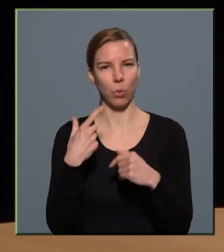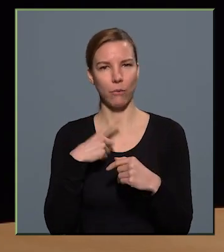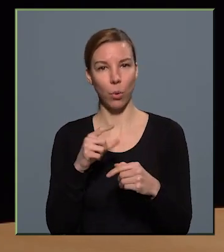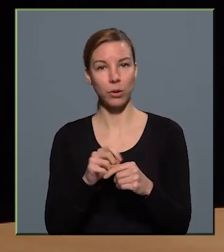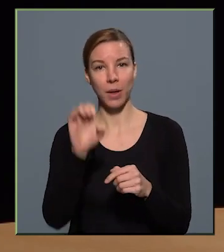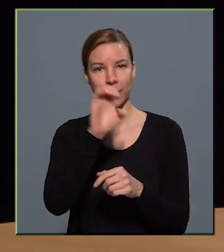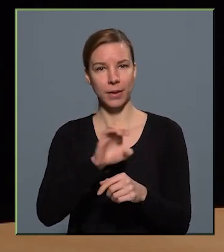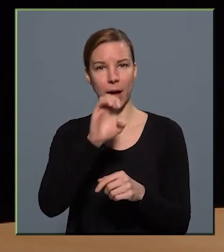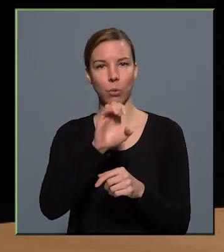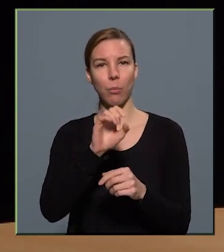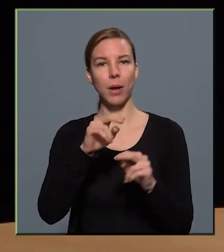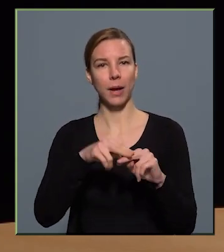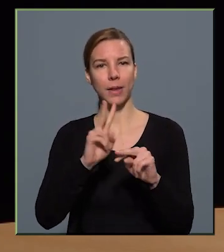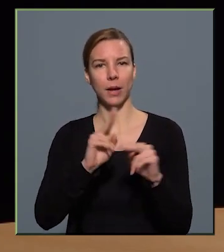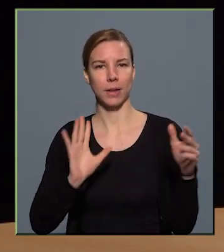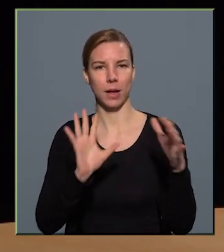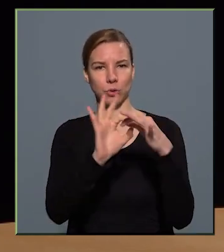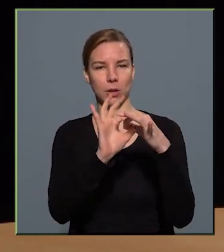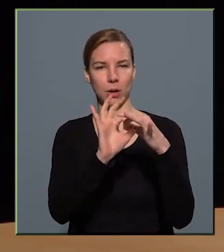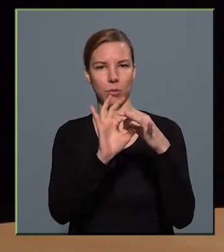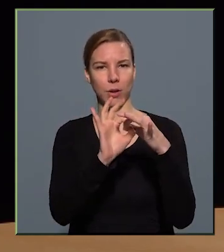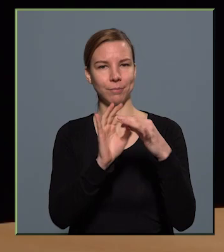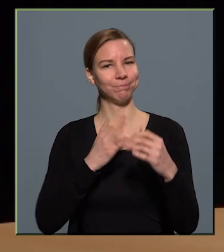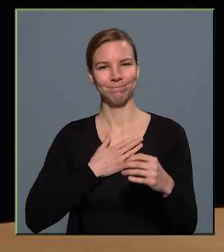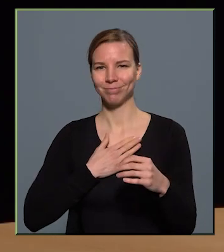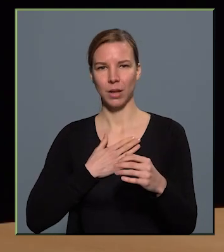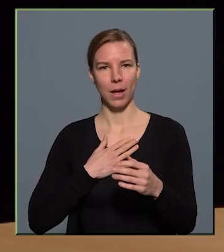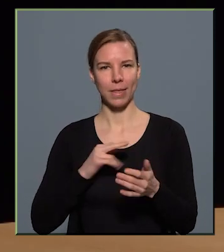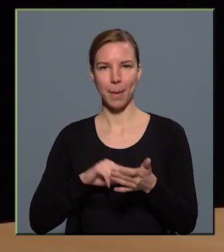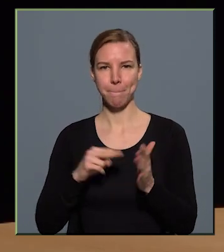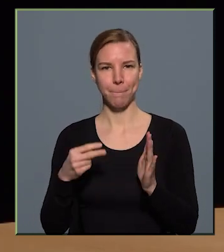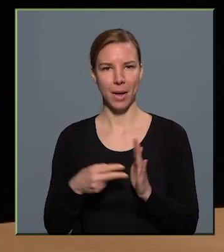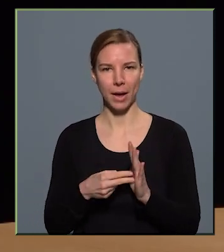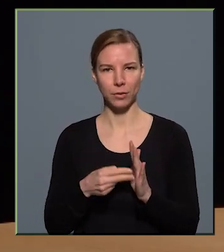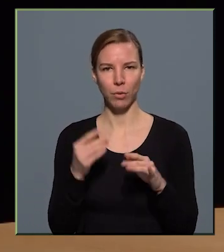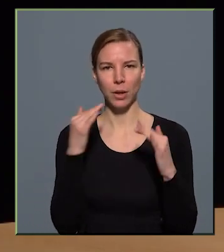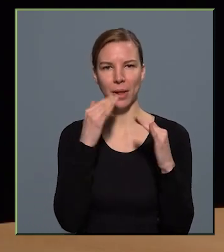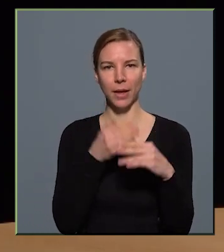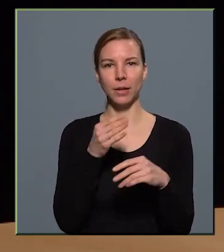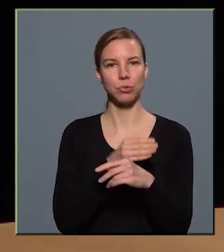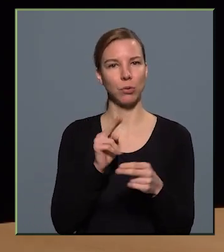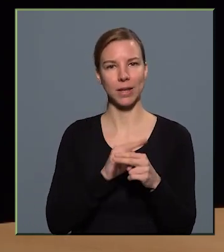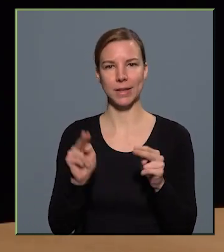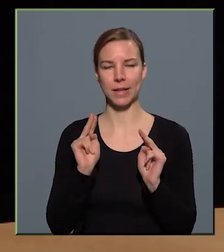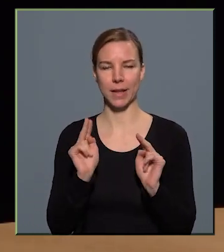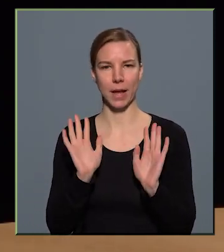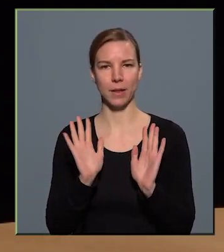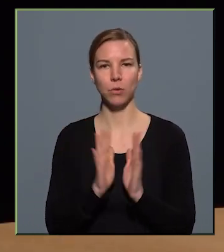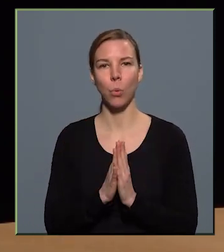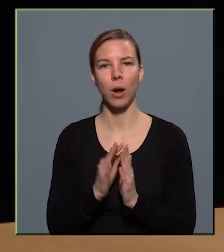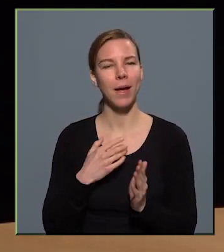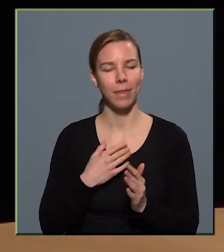európai rendszerhez csatlakozni kellene. Én nem vagyok mérnök, ezt a beszélgetés előtt ugye tisztáztuk, és nem szeretnék mérnöki